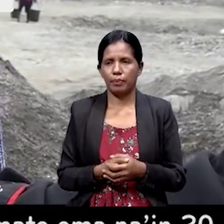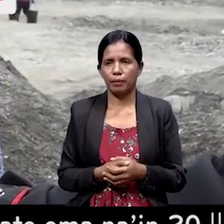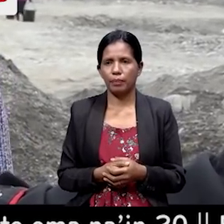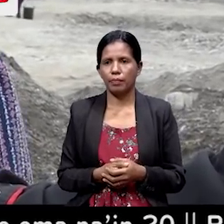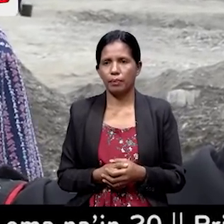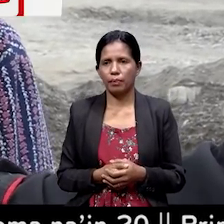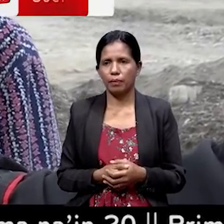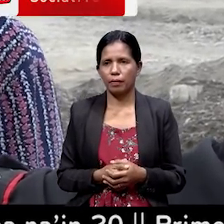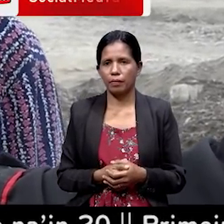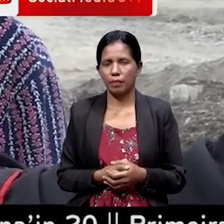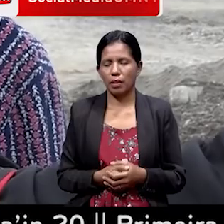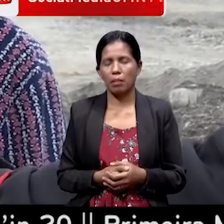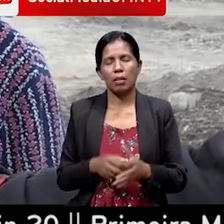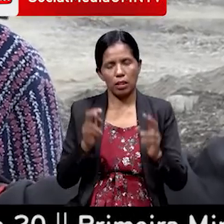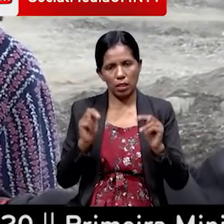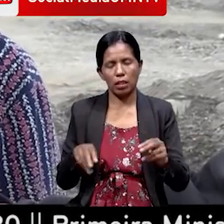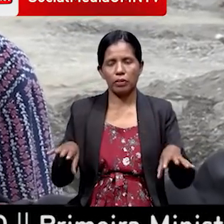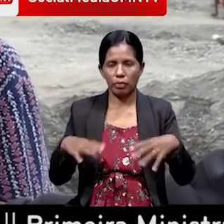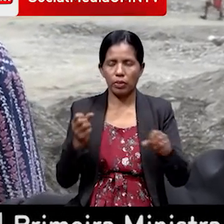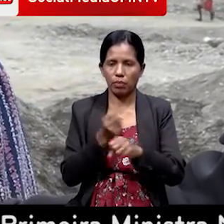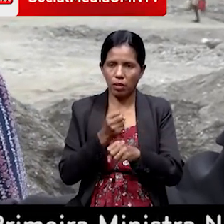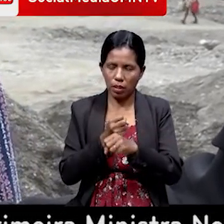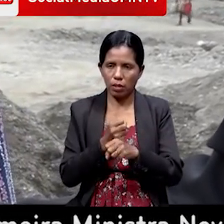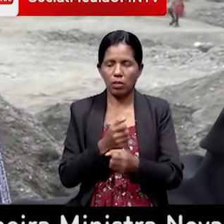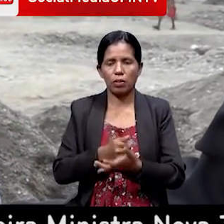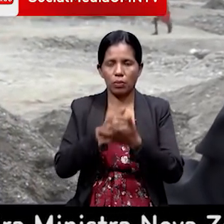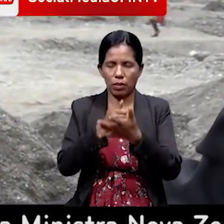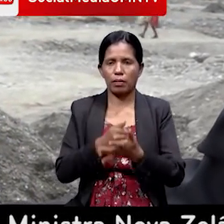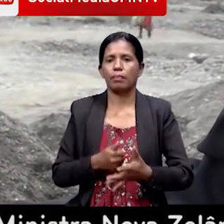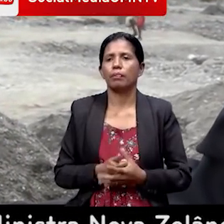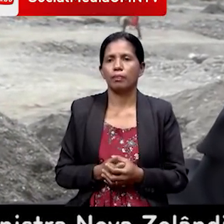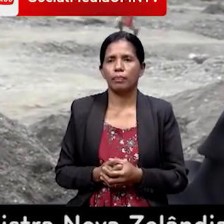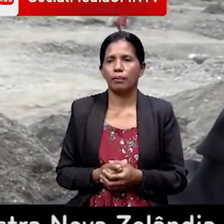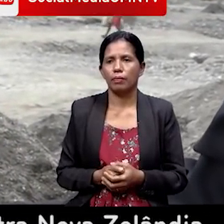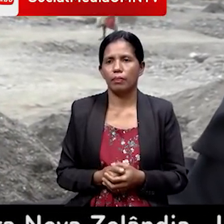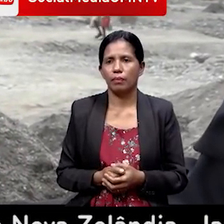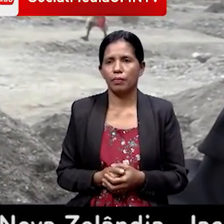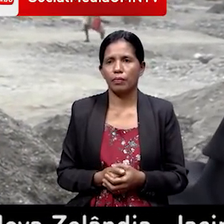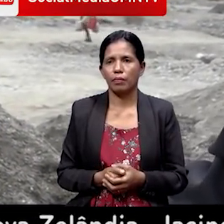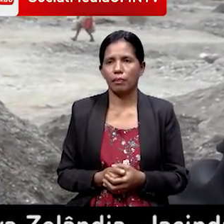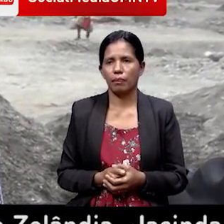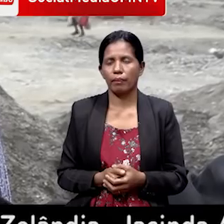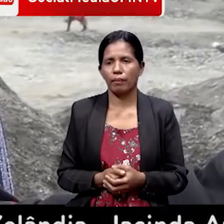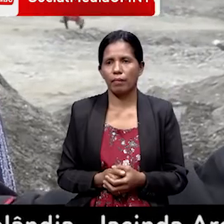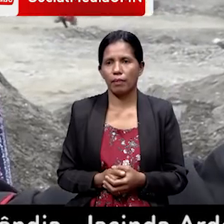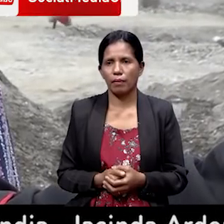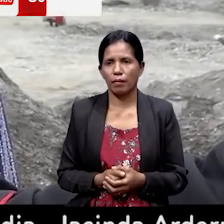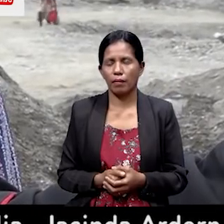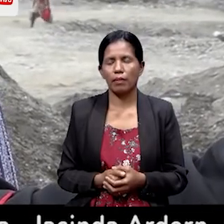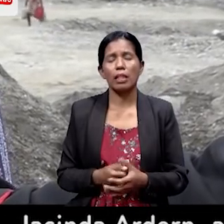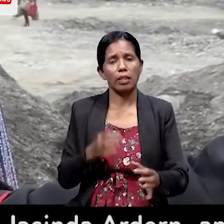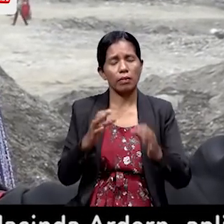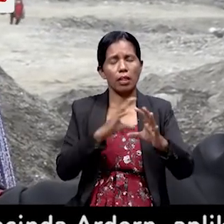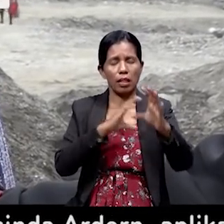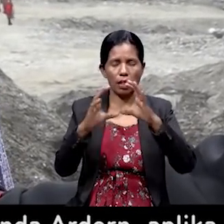Am kalau niti kan di sana bil minus kereta mai niti kan di sana pak. Sema kereta ni mai be nene dia semai